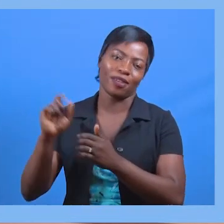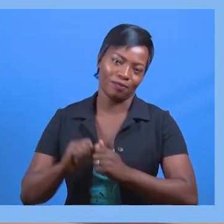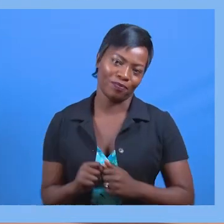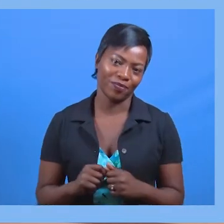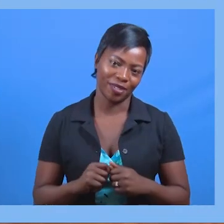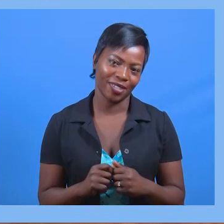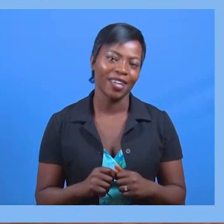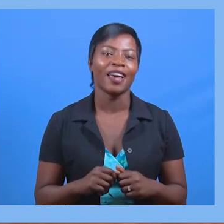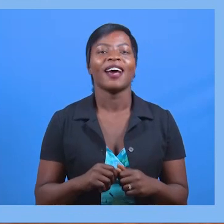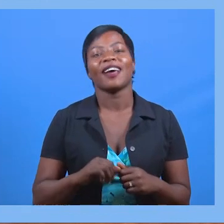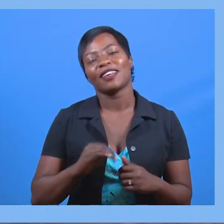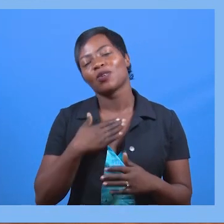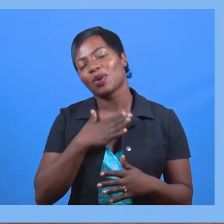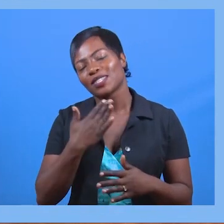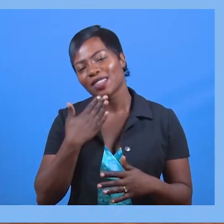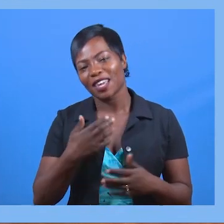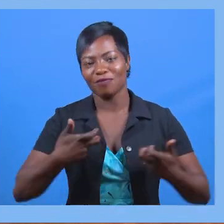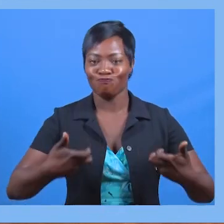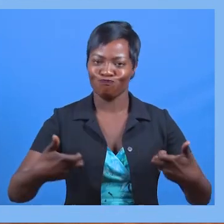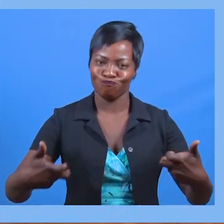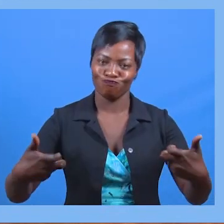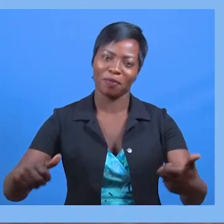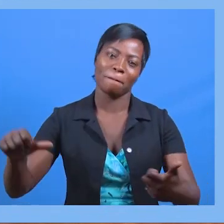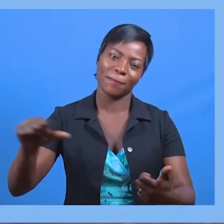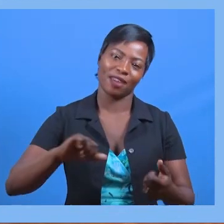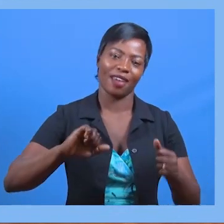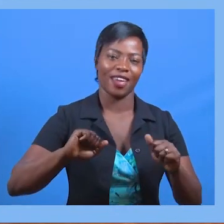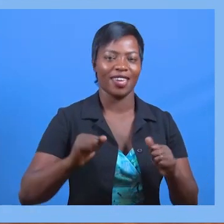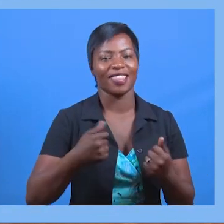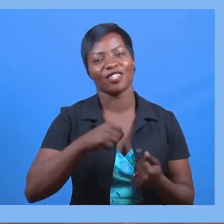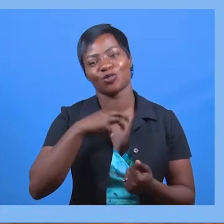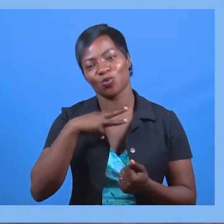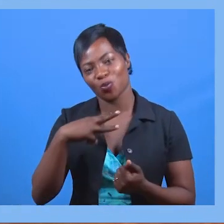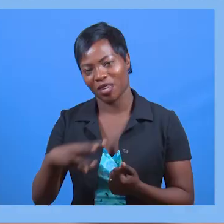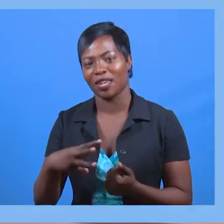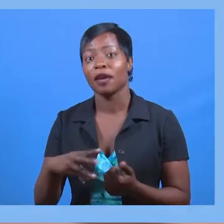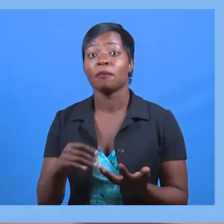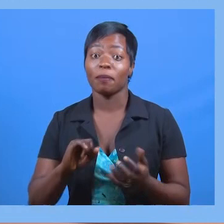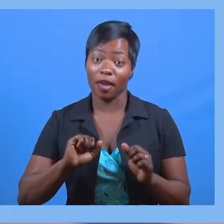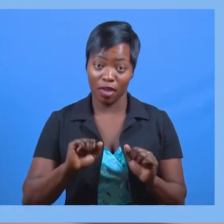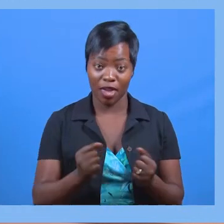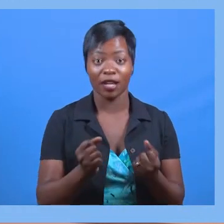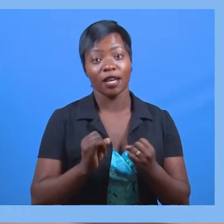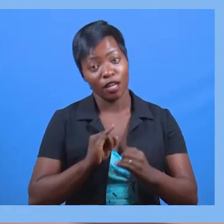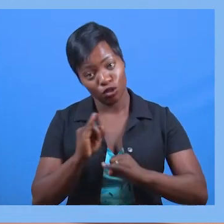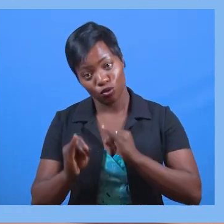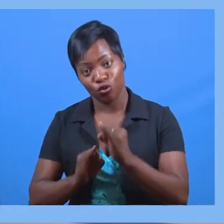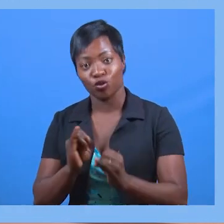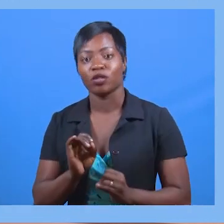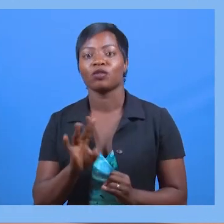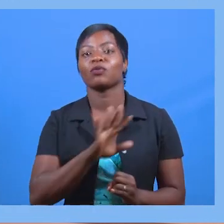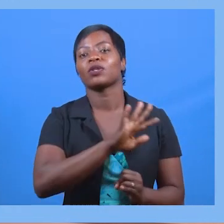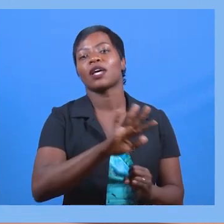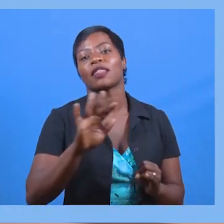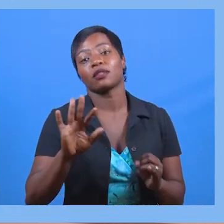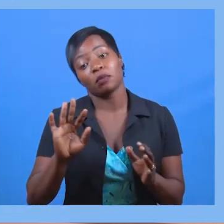vedu nokudzoka zvakare svondo rino. Ndoda kutendai nenguva inyu nokuti nguva ifushwe, asi zvisumei kwatiri pada pane vatanga